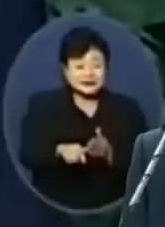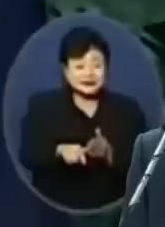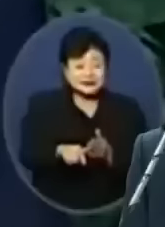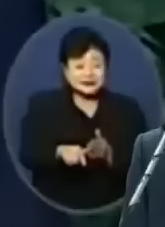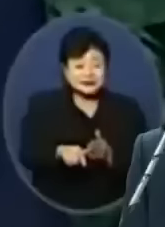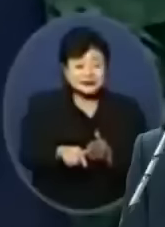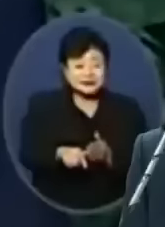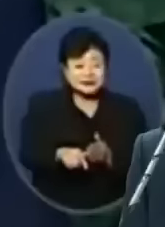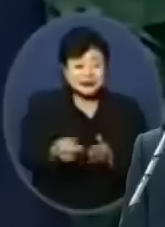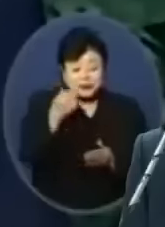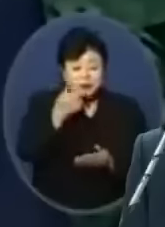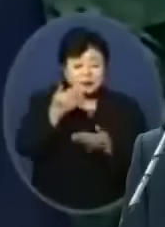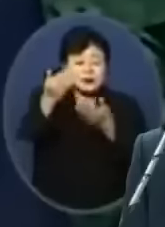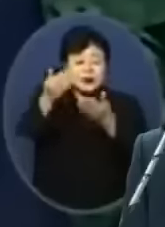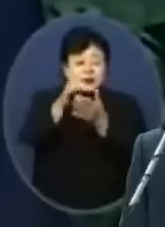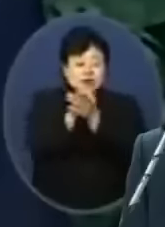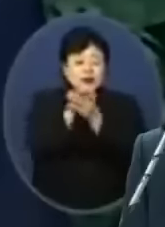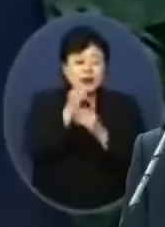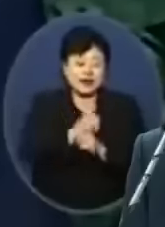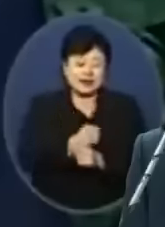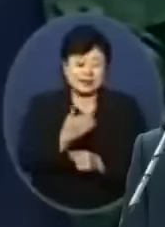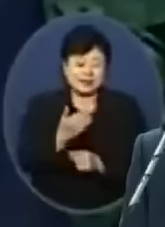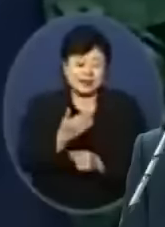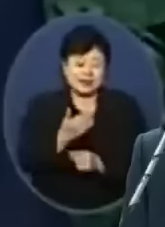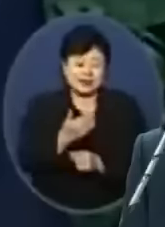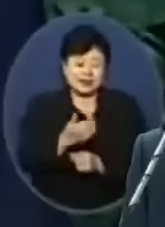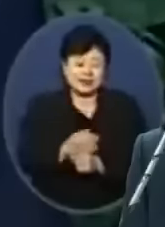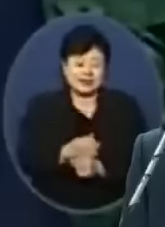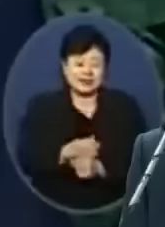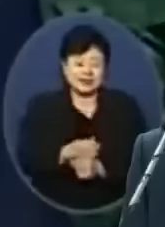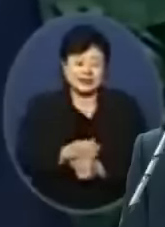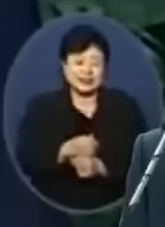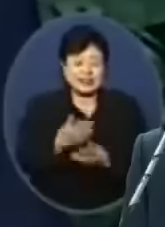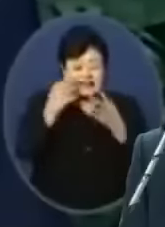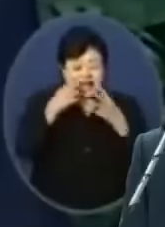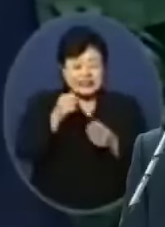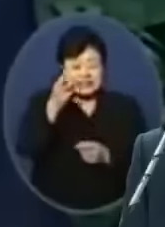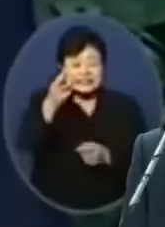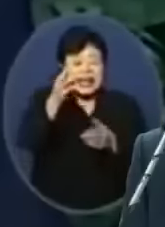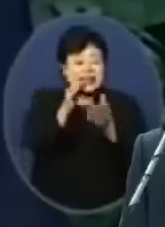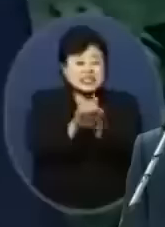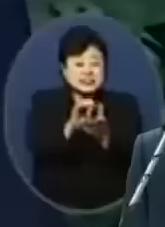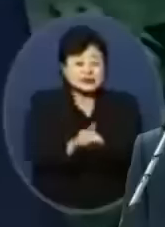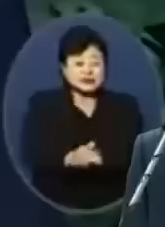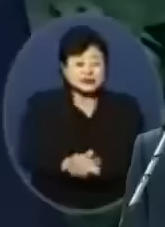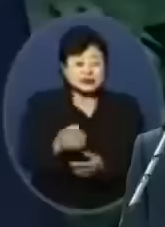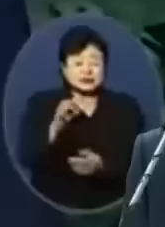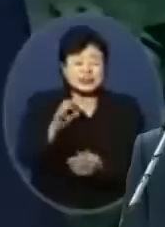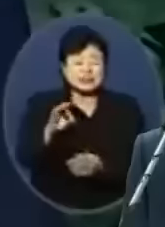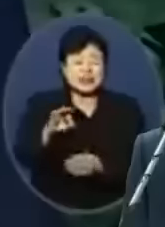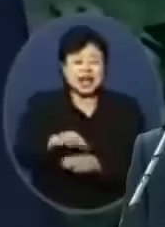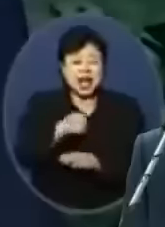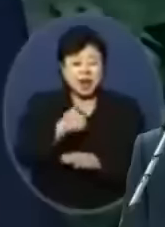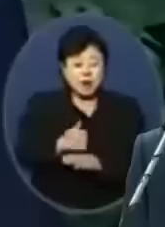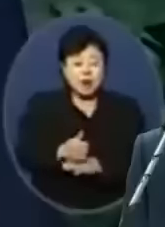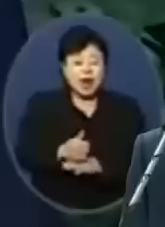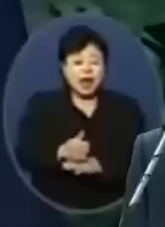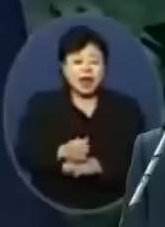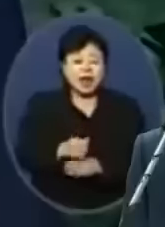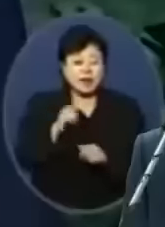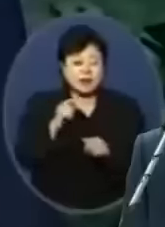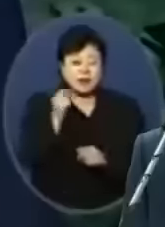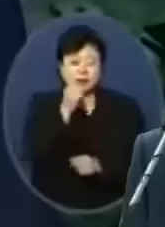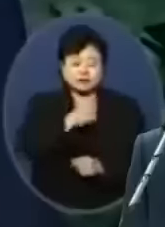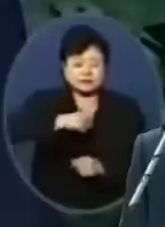목숨을 내놓고 행해야 되는 것입니다. 사드락과 메삭과 아벤네고가 느부갓네살 왕의 명령을